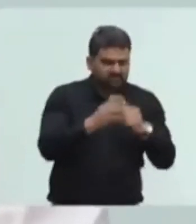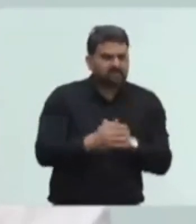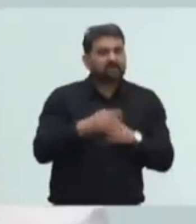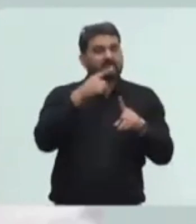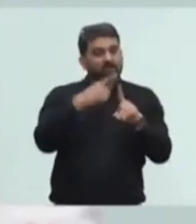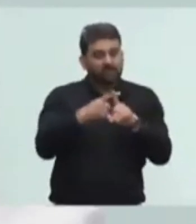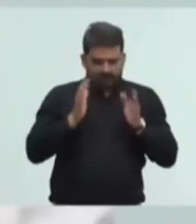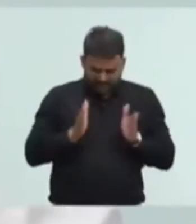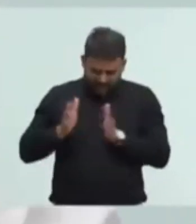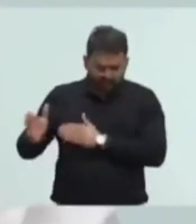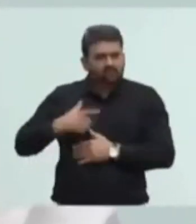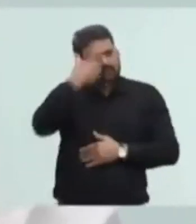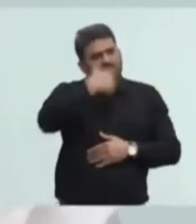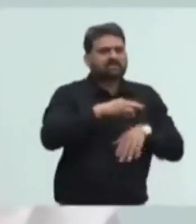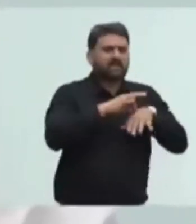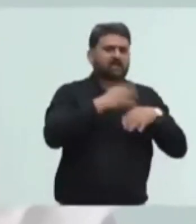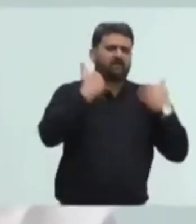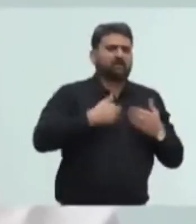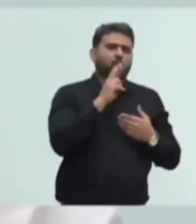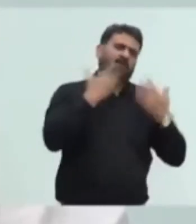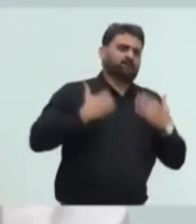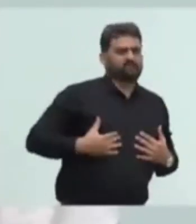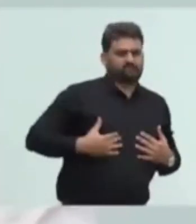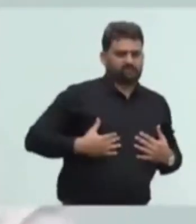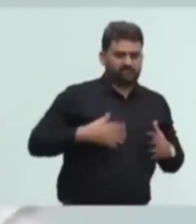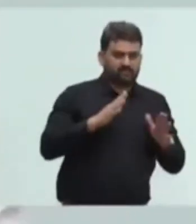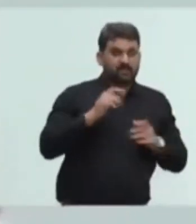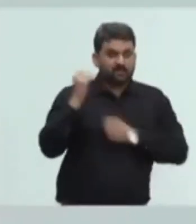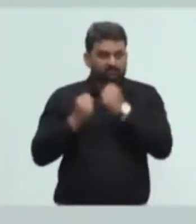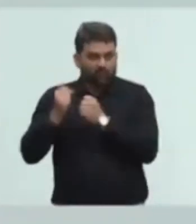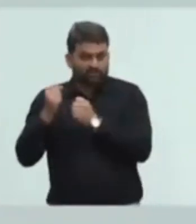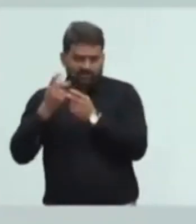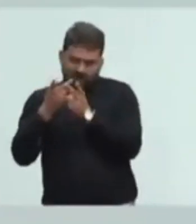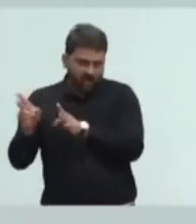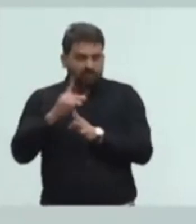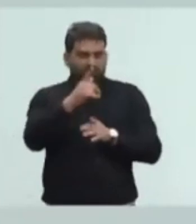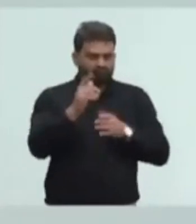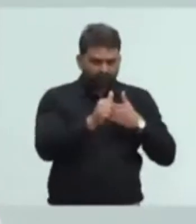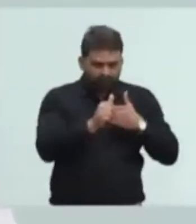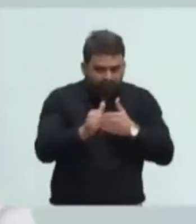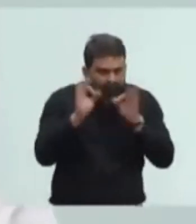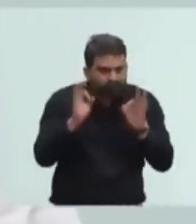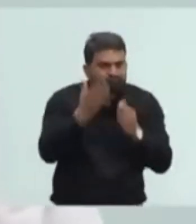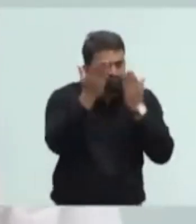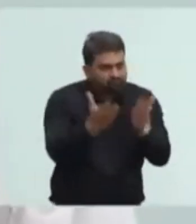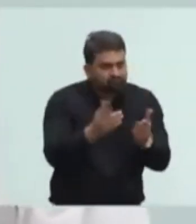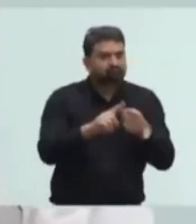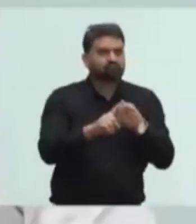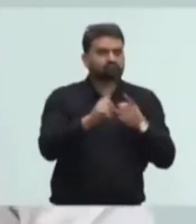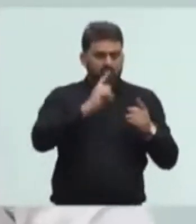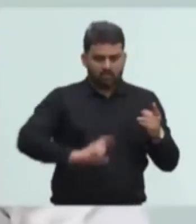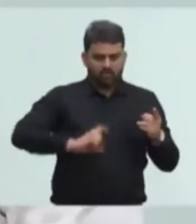और एक व्यक्ति के तौर पर है है मैं समझता हूं आप मैं लीडरशिप क्वालिटी हैं